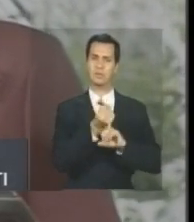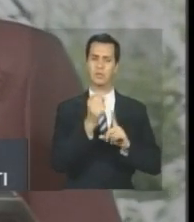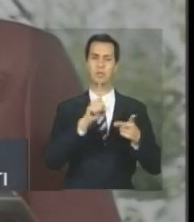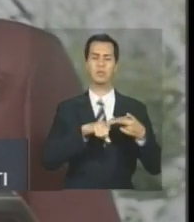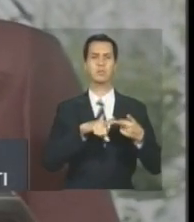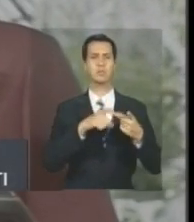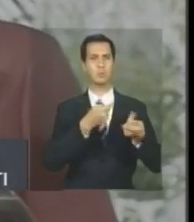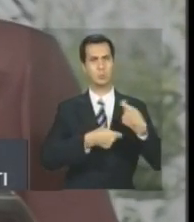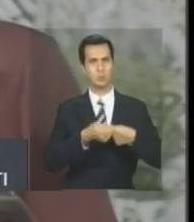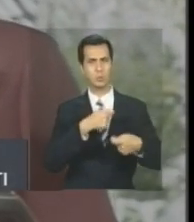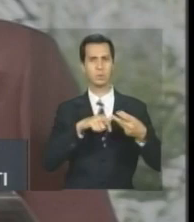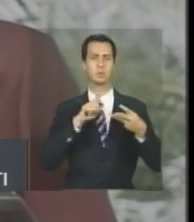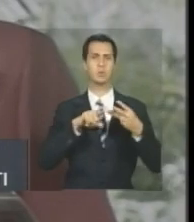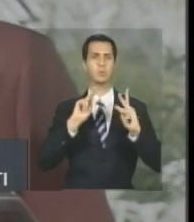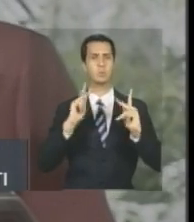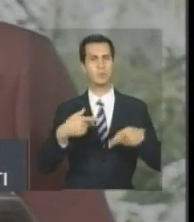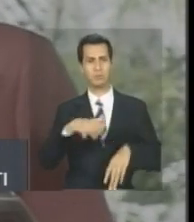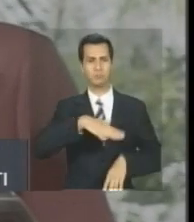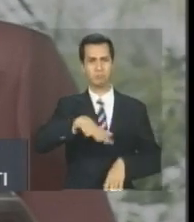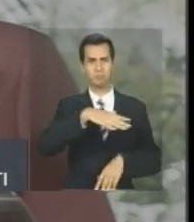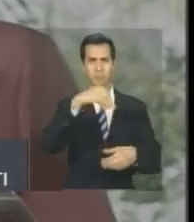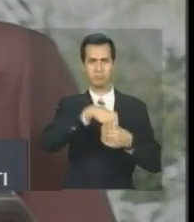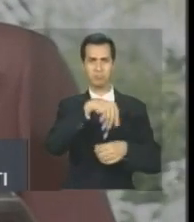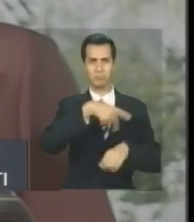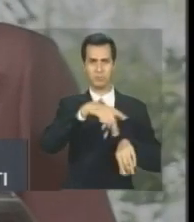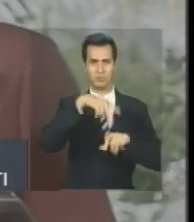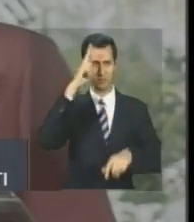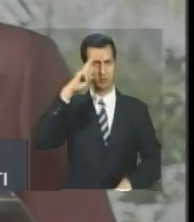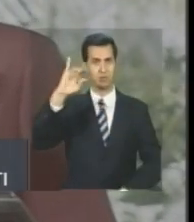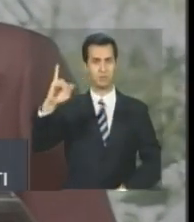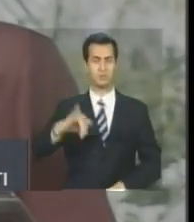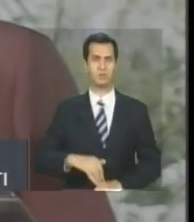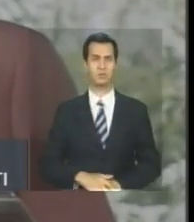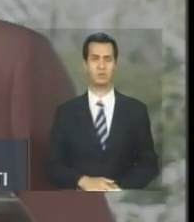humanitárias enfrentadas pelo Haiti.